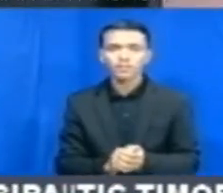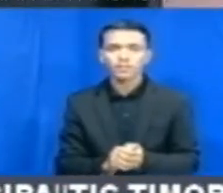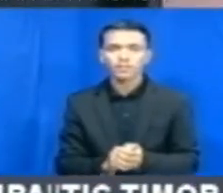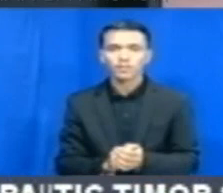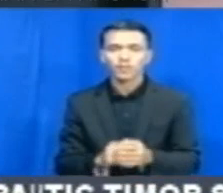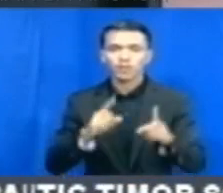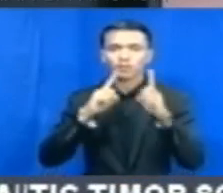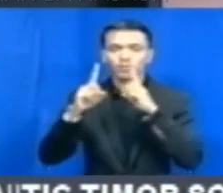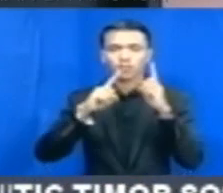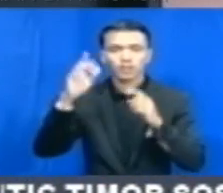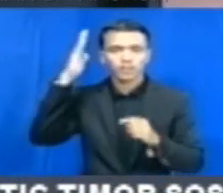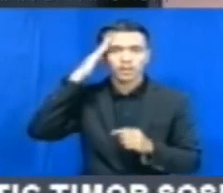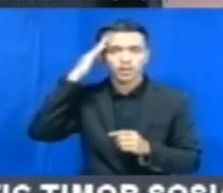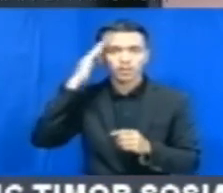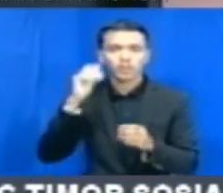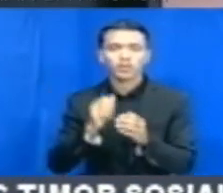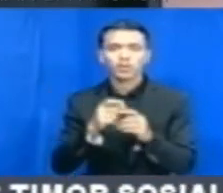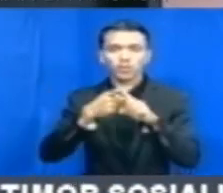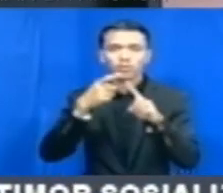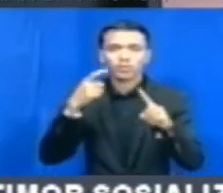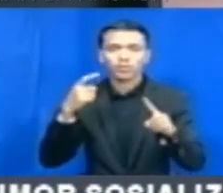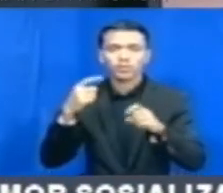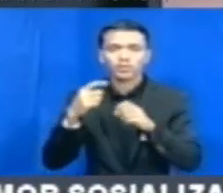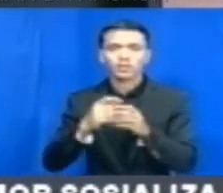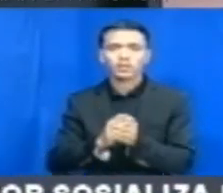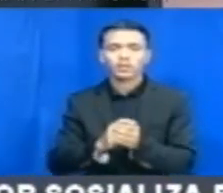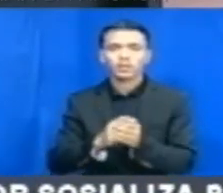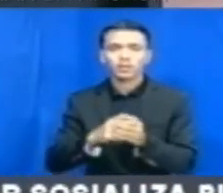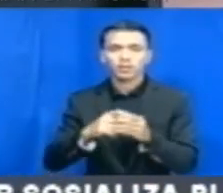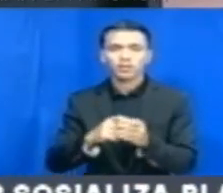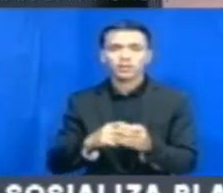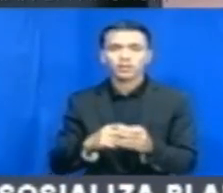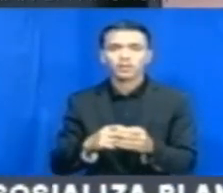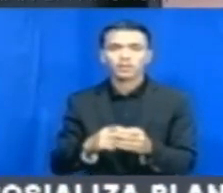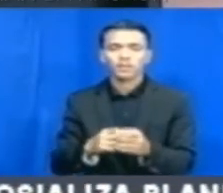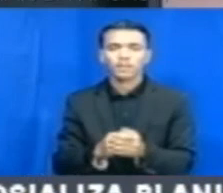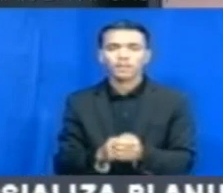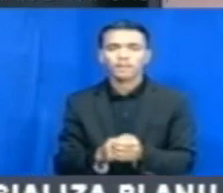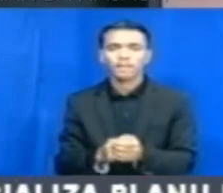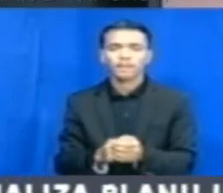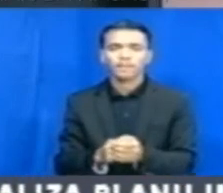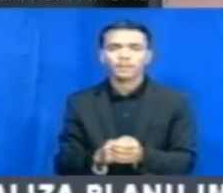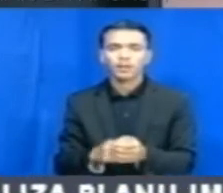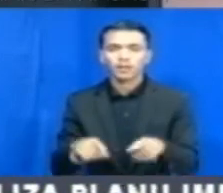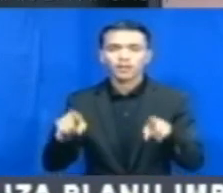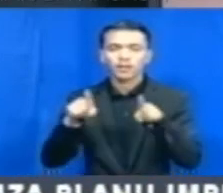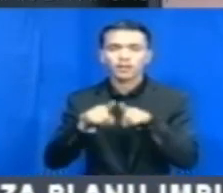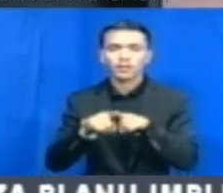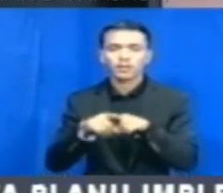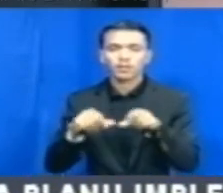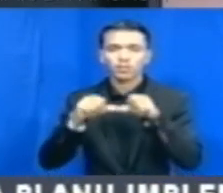pengalaman ya, wisdom dari kedua Menteri Timor-Leste tersebut, sesuatu yang mungkin momen langka